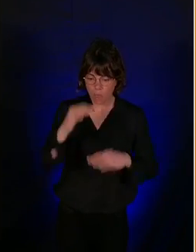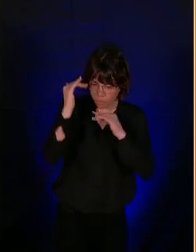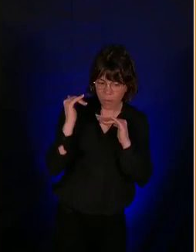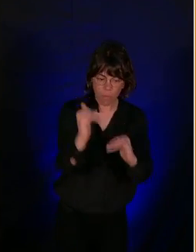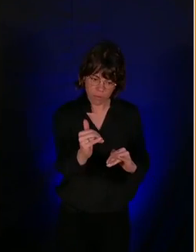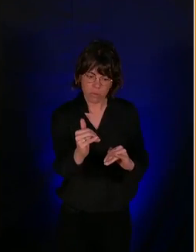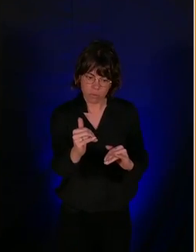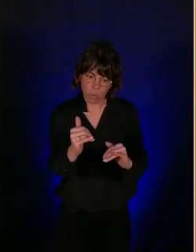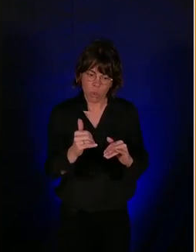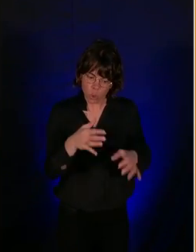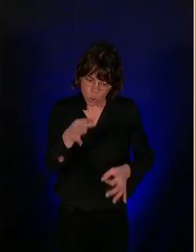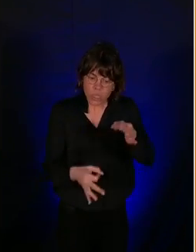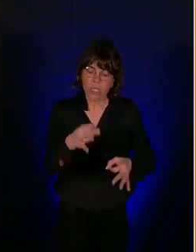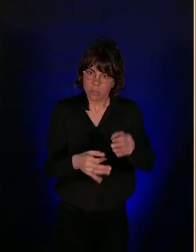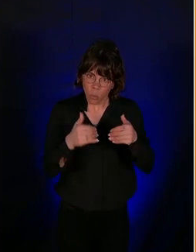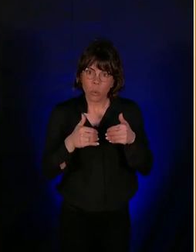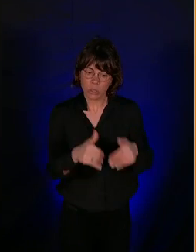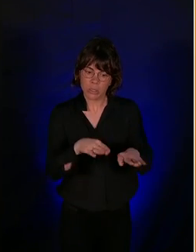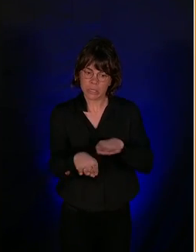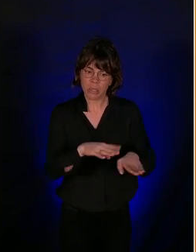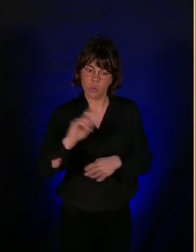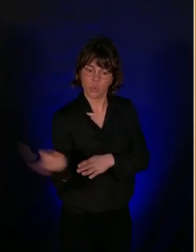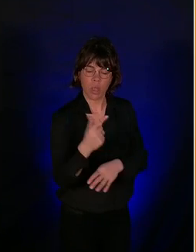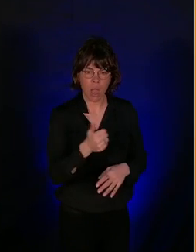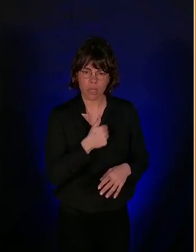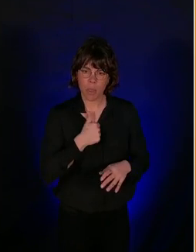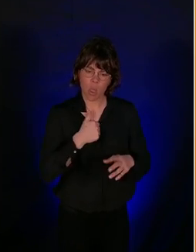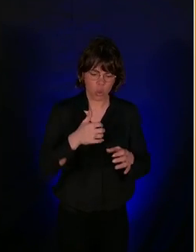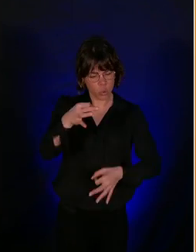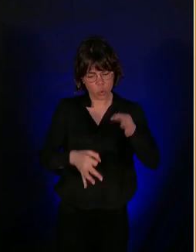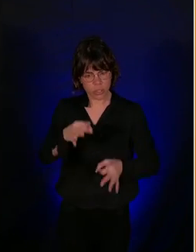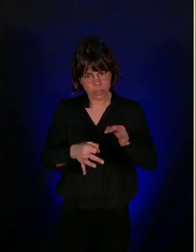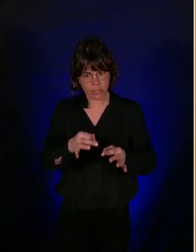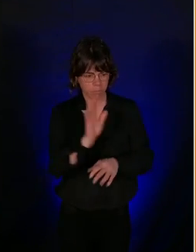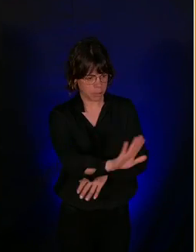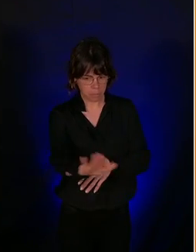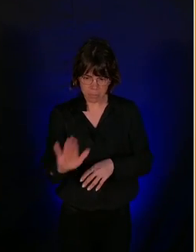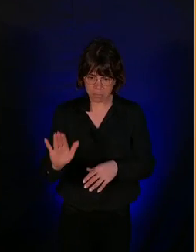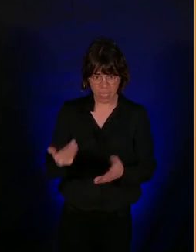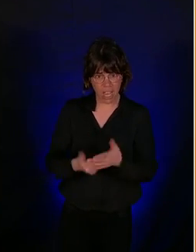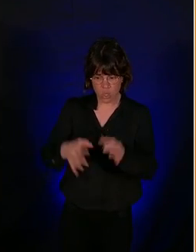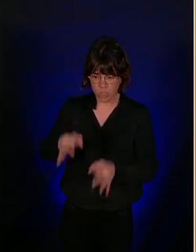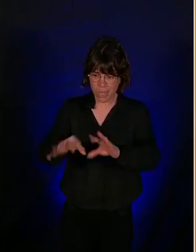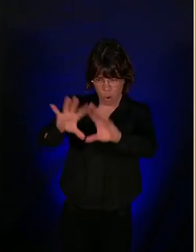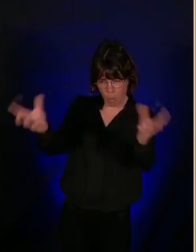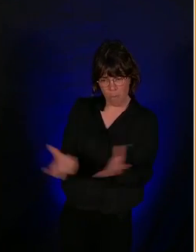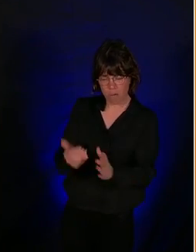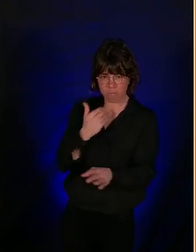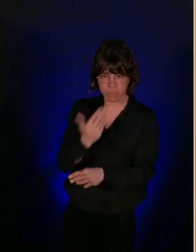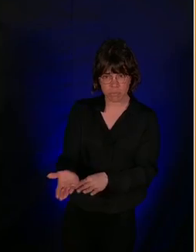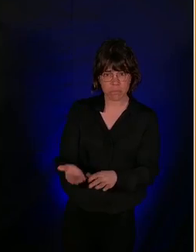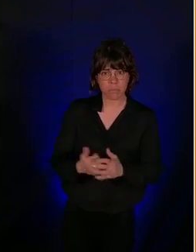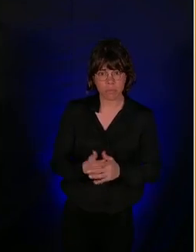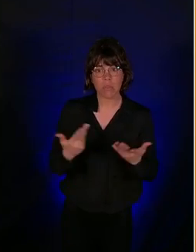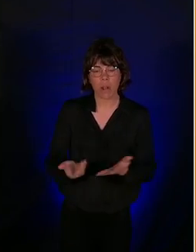renforcer les moyens de la justice pour avoir accès à une justice indépendante et qu'on ne se substitue pas à cette justice compte tenu du contexte